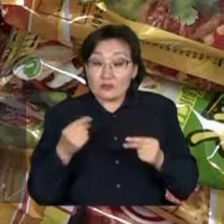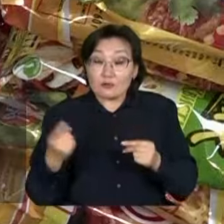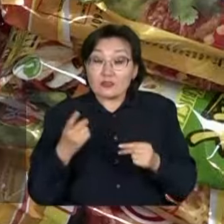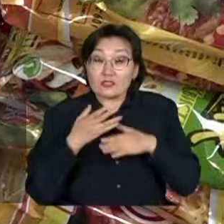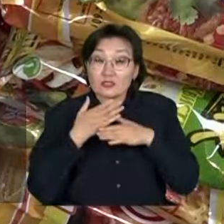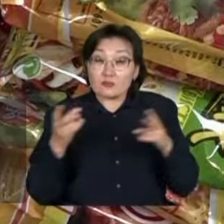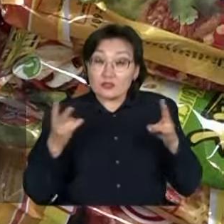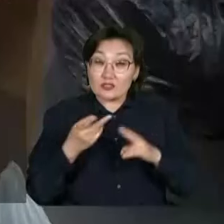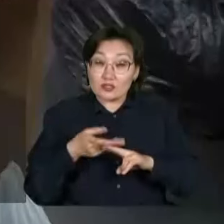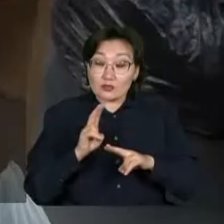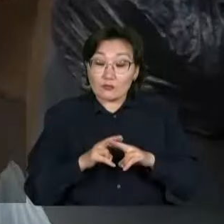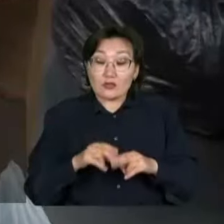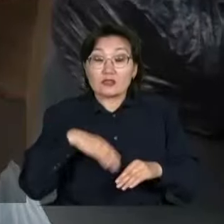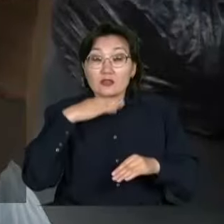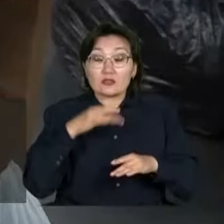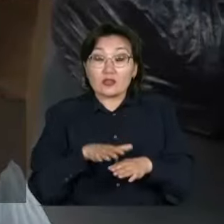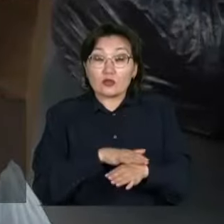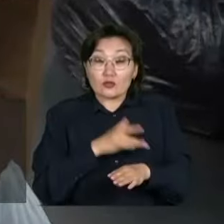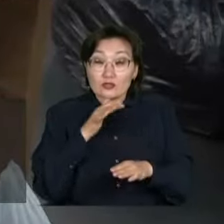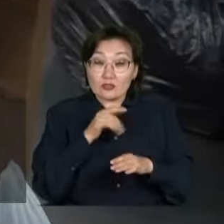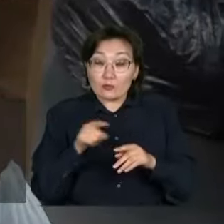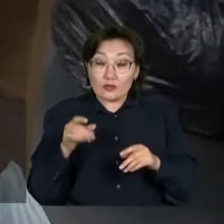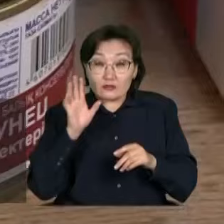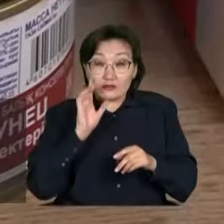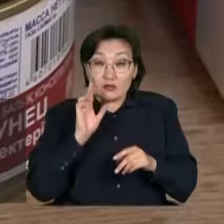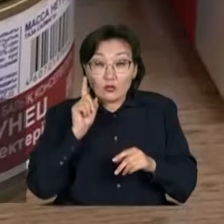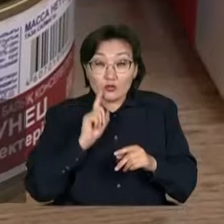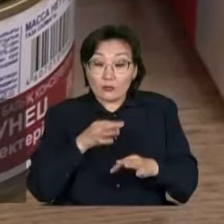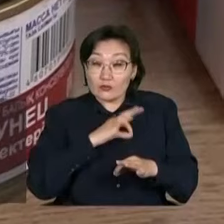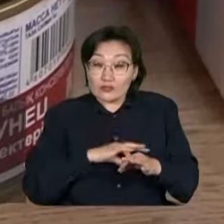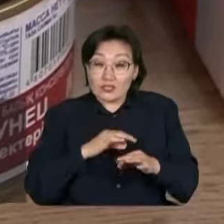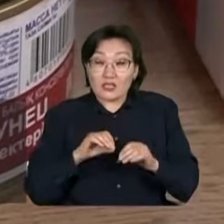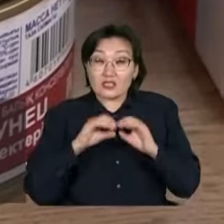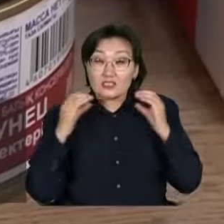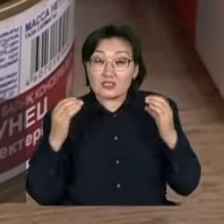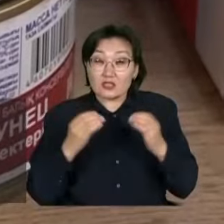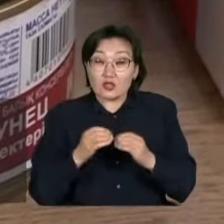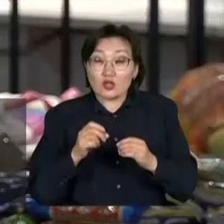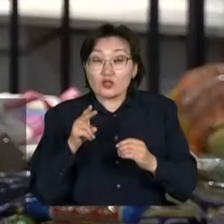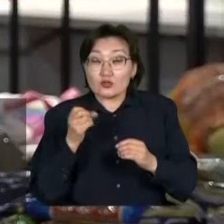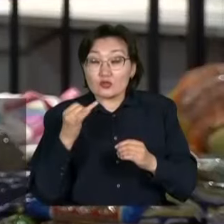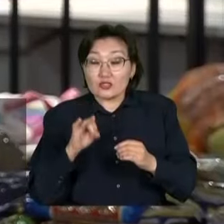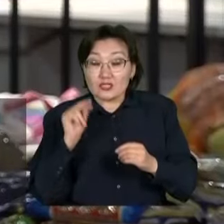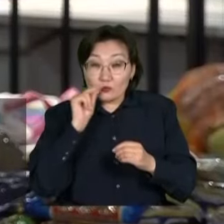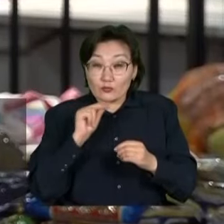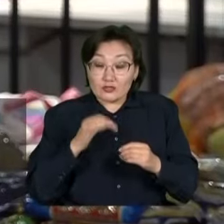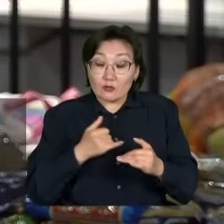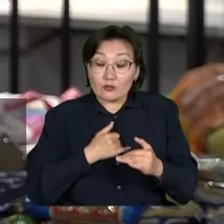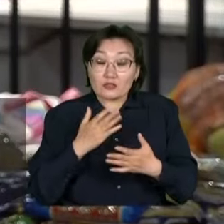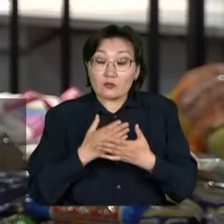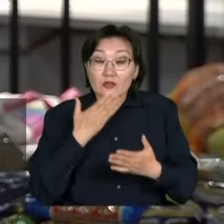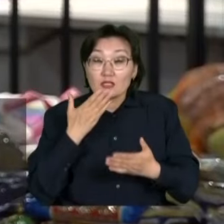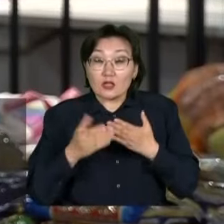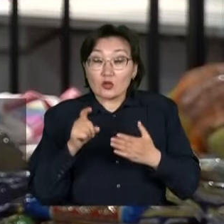необходимости, которые хватает на долгий срок, удобны в использовании. Это консервы, сушки, чай. Помимо этого у нас есть большой спрос